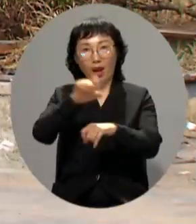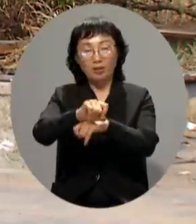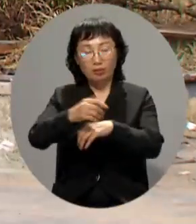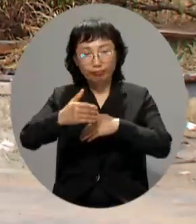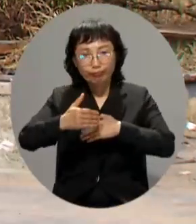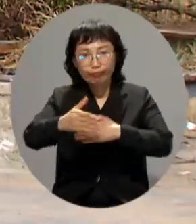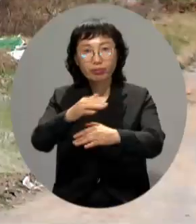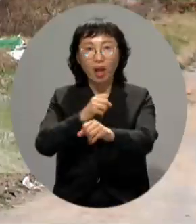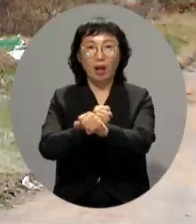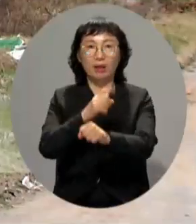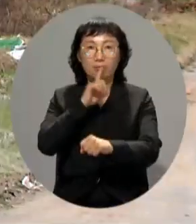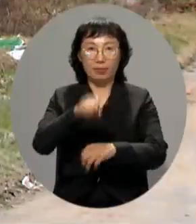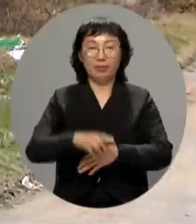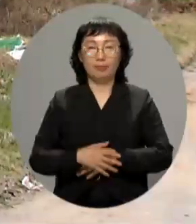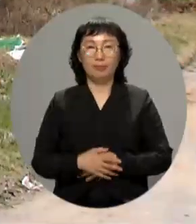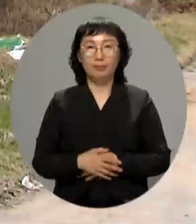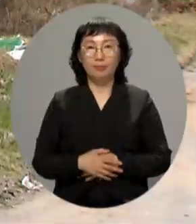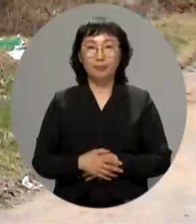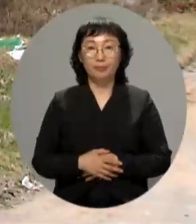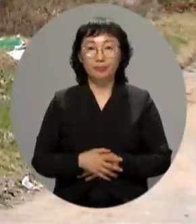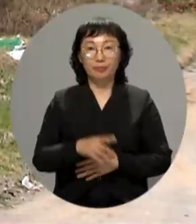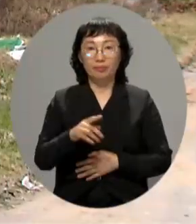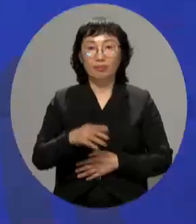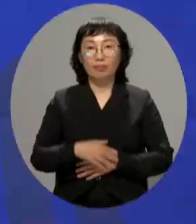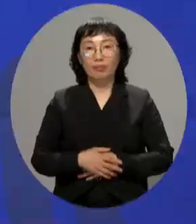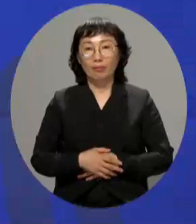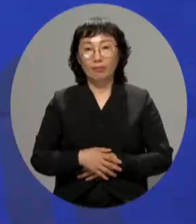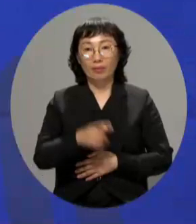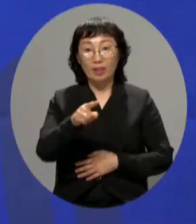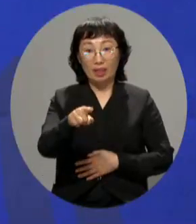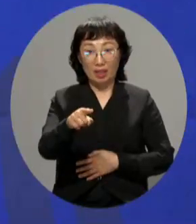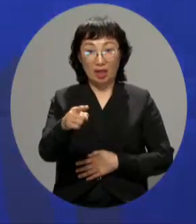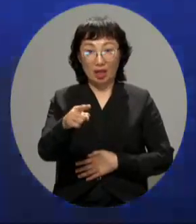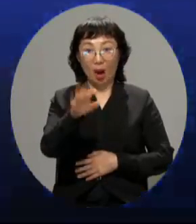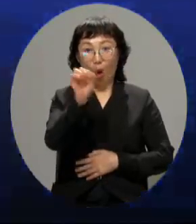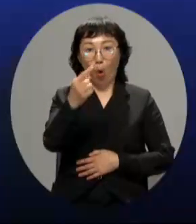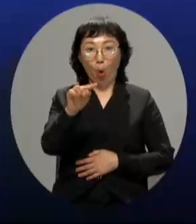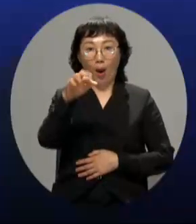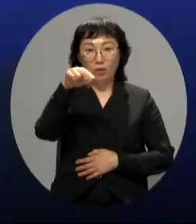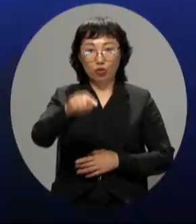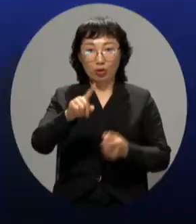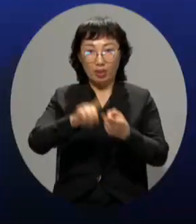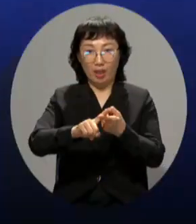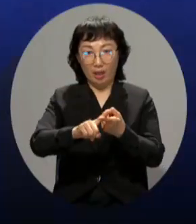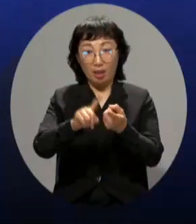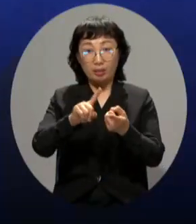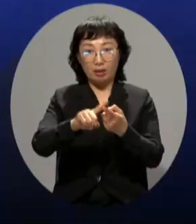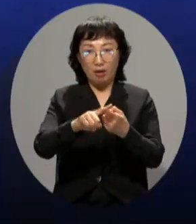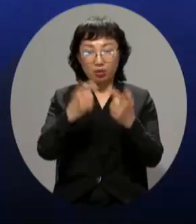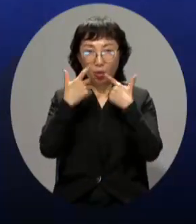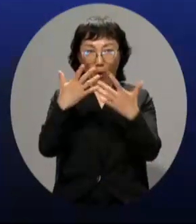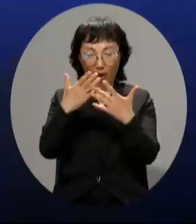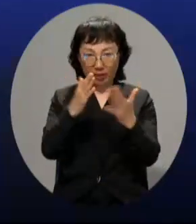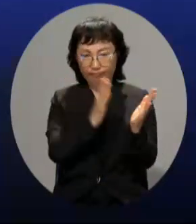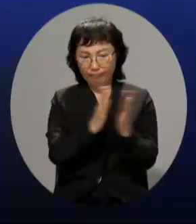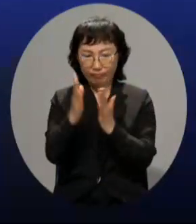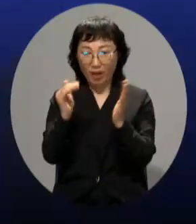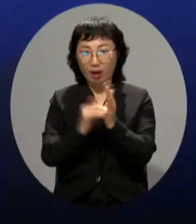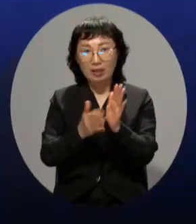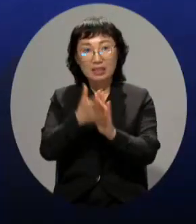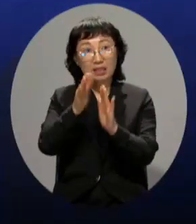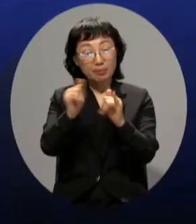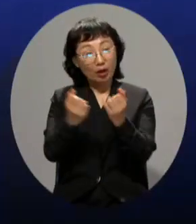신속하게 추진하겠다고 밝혔습니다. 개발 이익 환수에 대한 부분이 명확히 정리가 되고 그래야 시민을